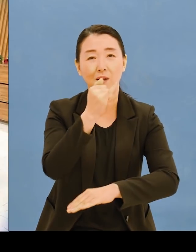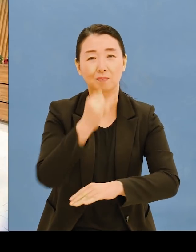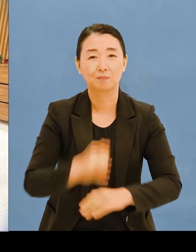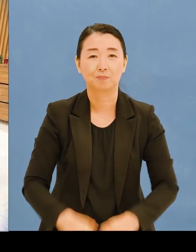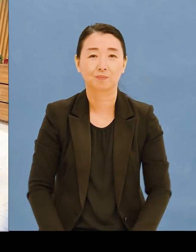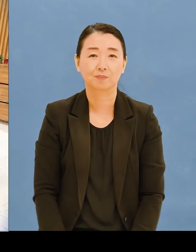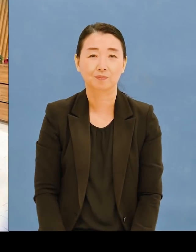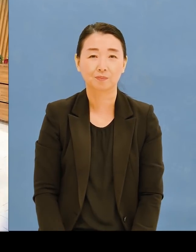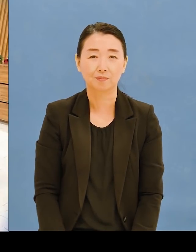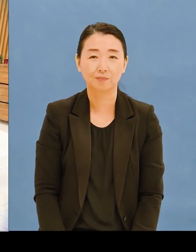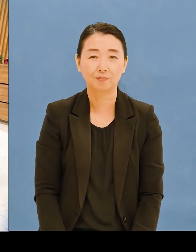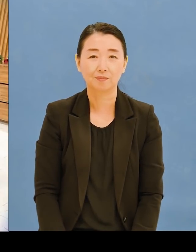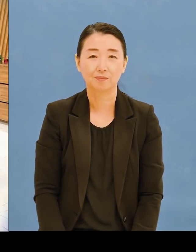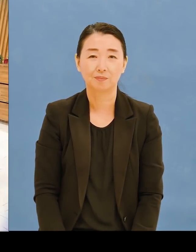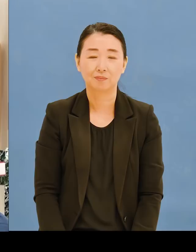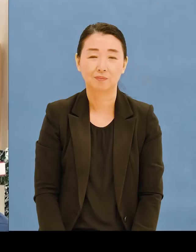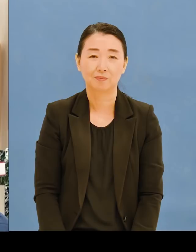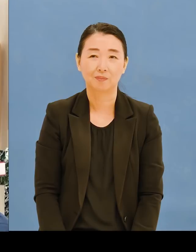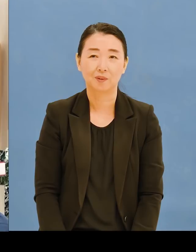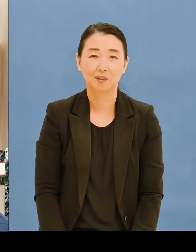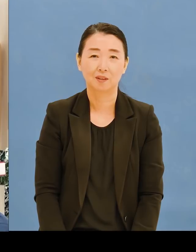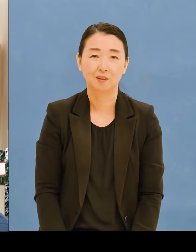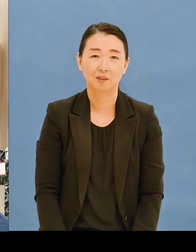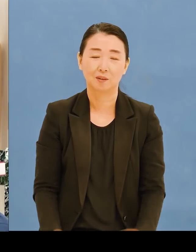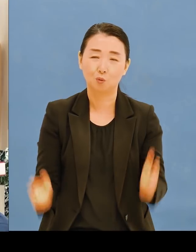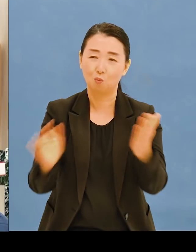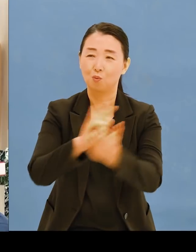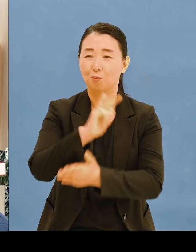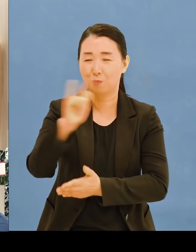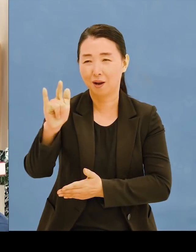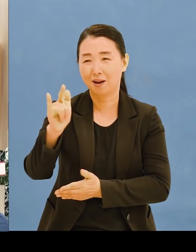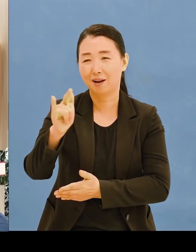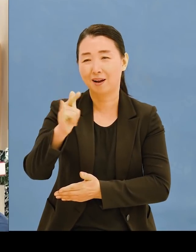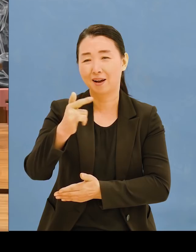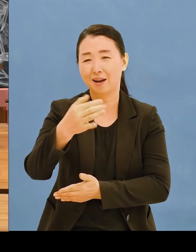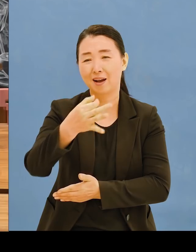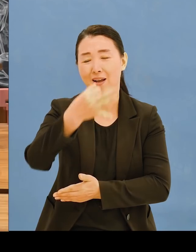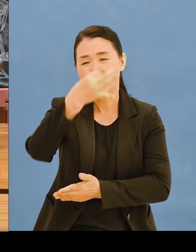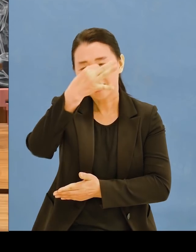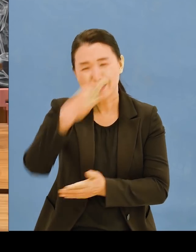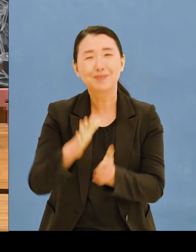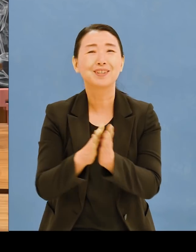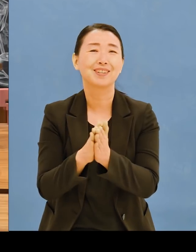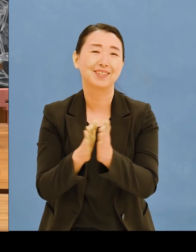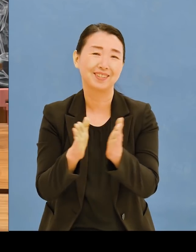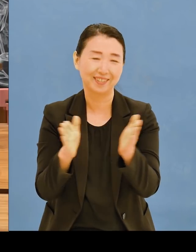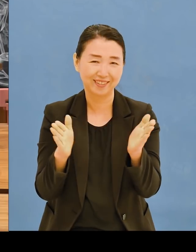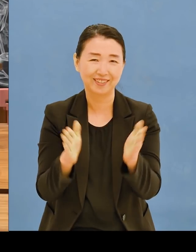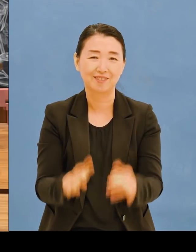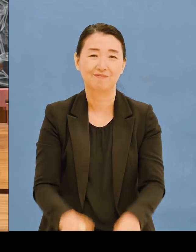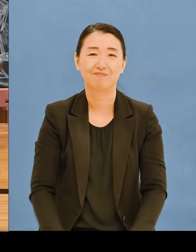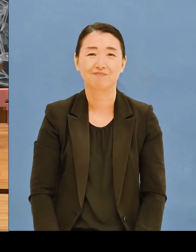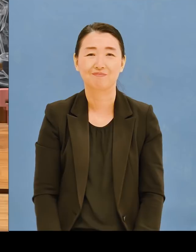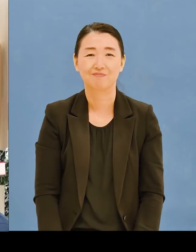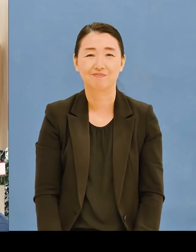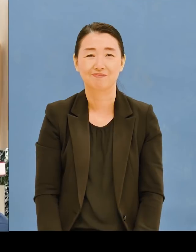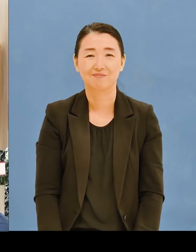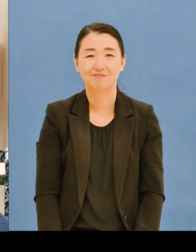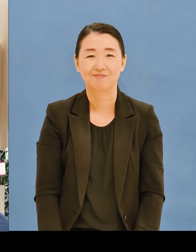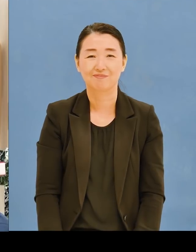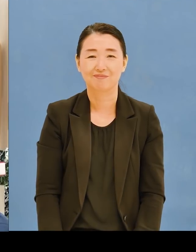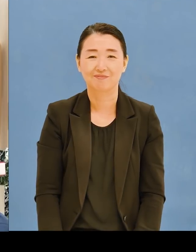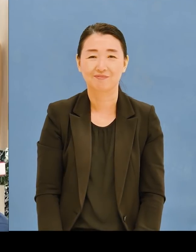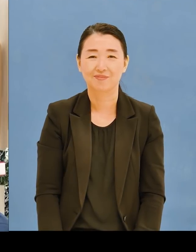있었어요. 근데 그렇게 유학 생활이 어려움이 처음부터 이제 시작이 됐죠. 광야의 시작이에요. 예,